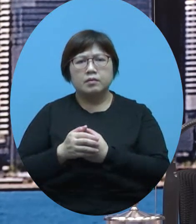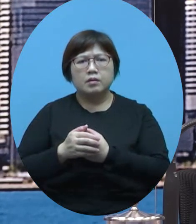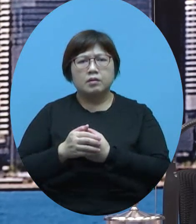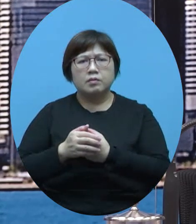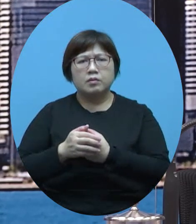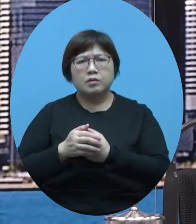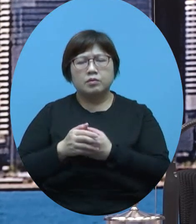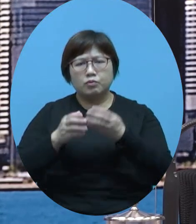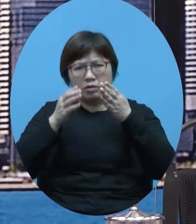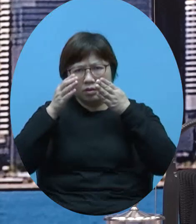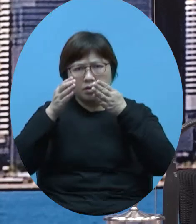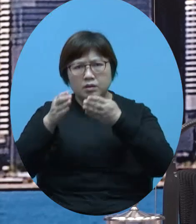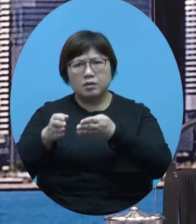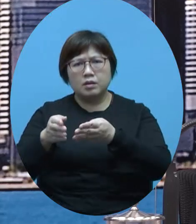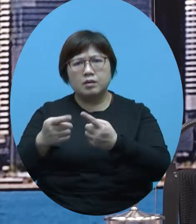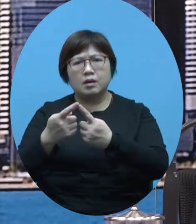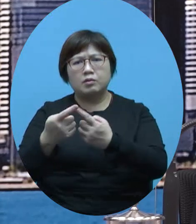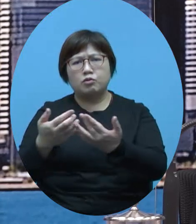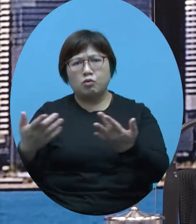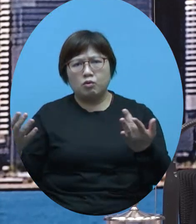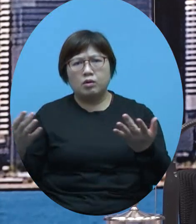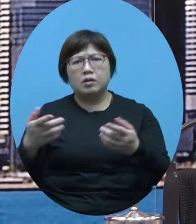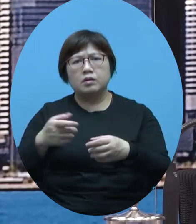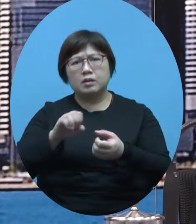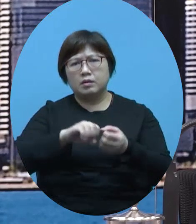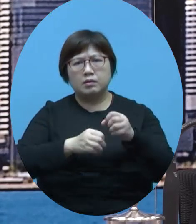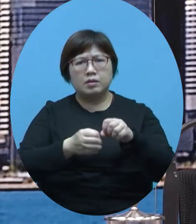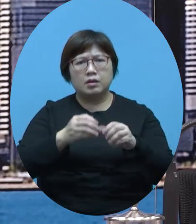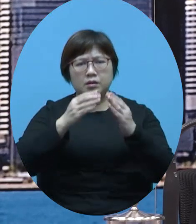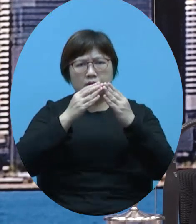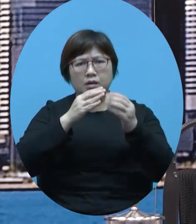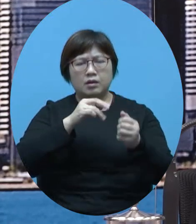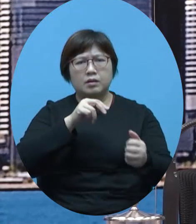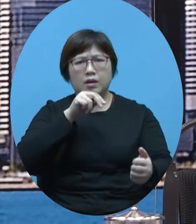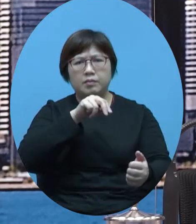你做針對一些的人群啊，或者是一些實驗室的監測的